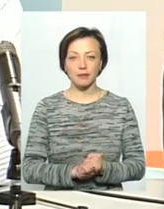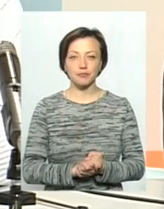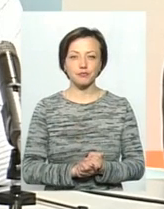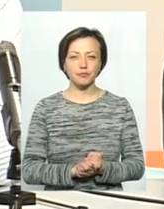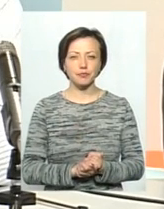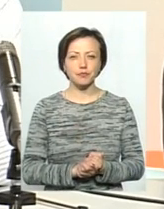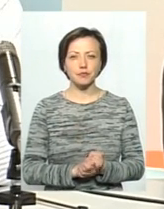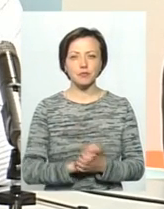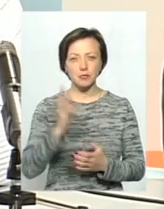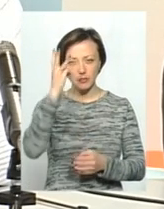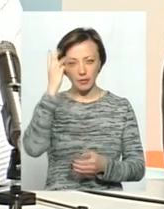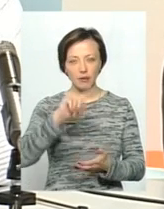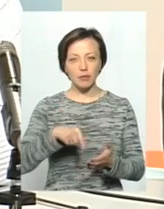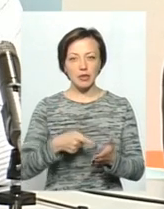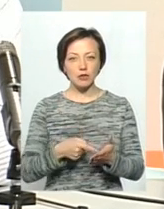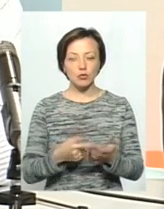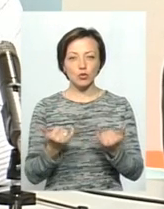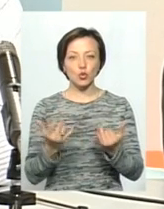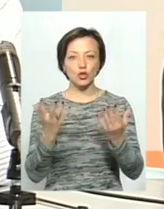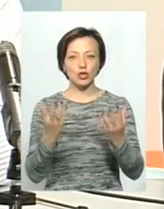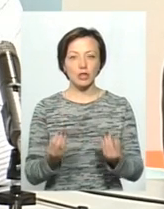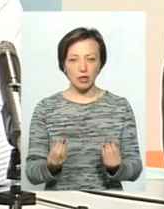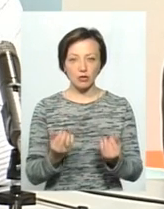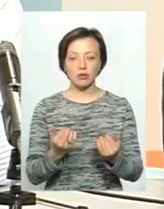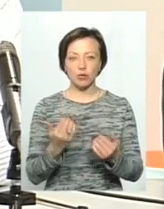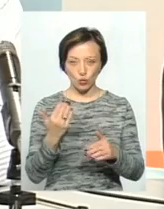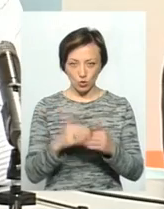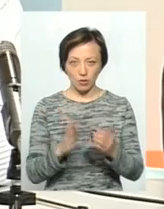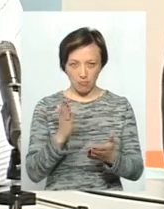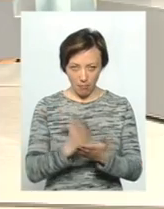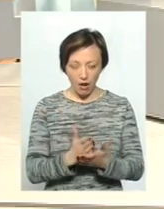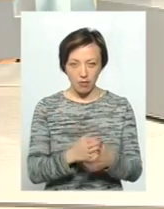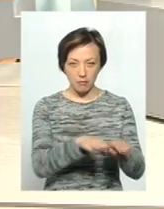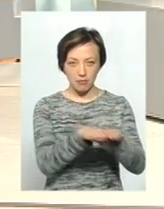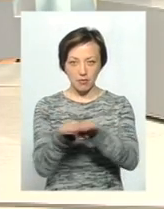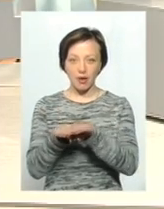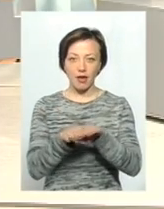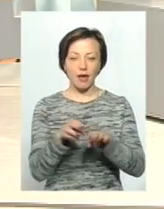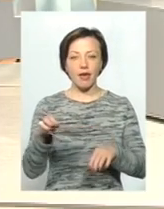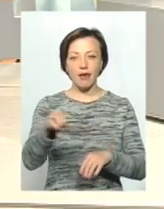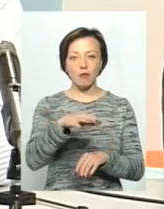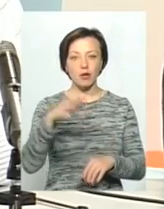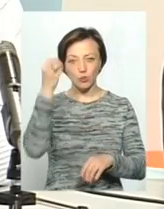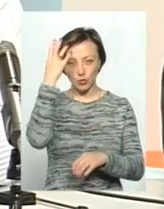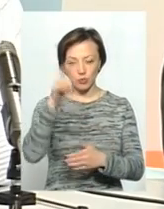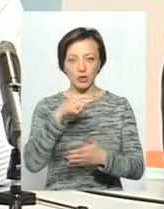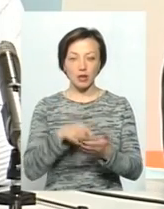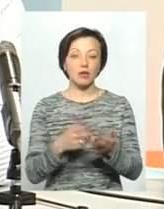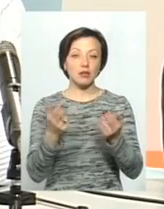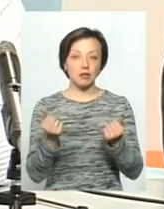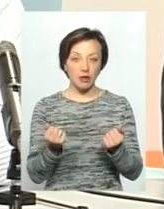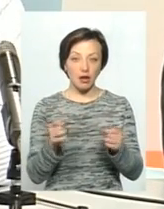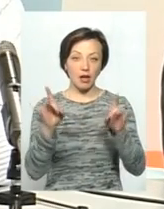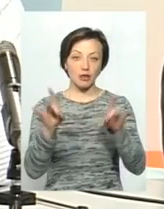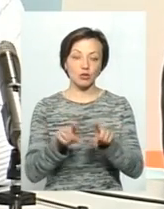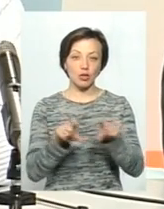В Хмельницькому на сьогоднішній день ми вже доросли до тієї культури європейської? Так, я думаю, дійшли. Ресторація «Шпіль»